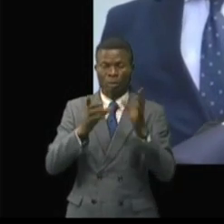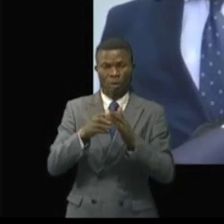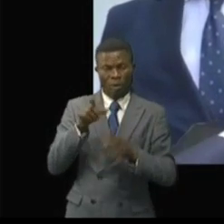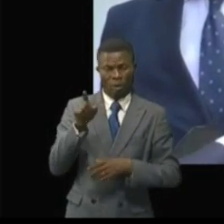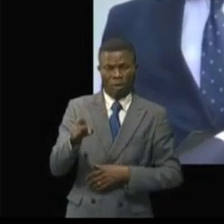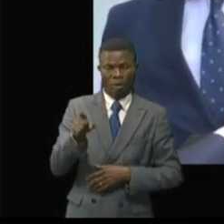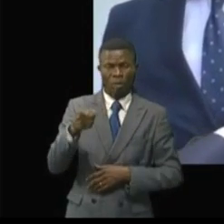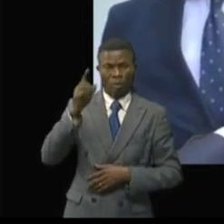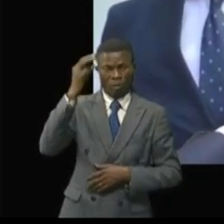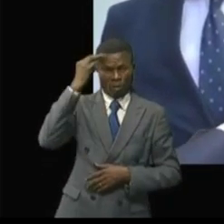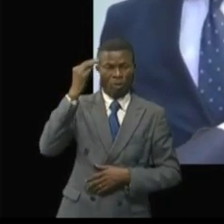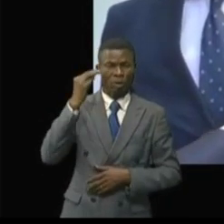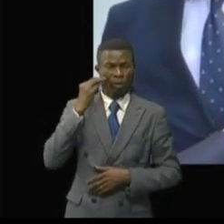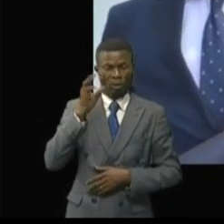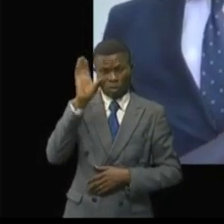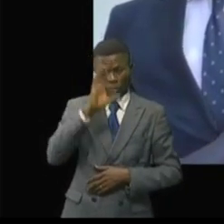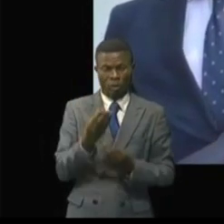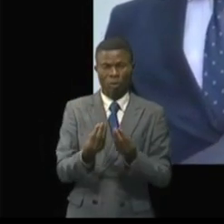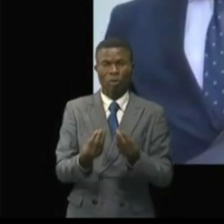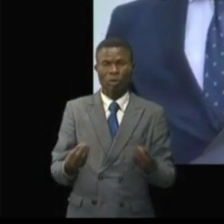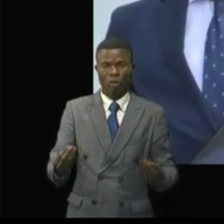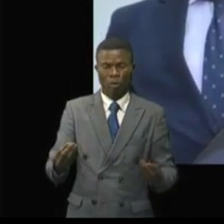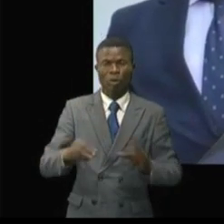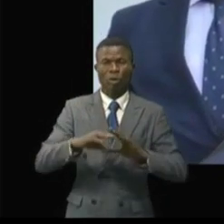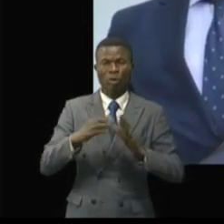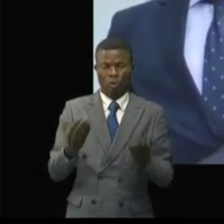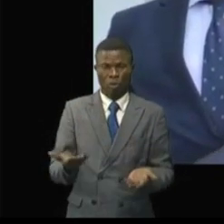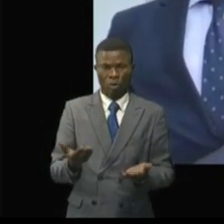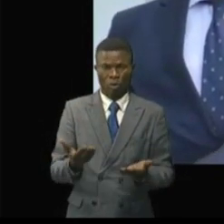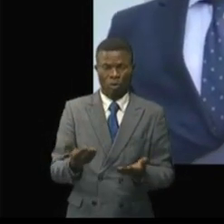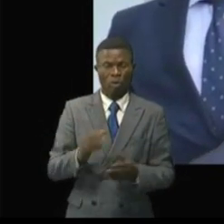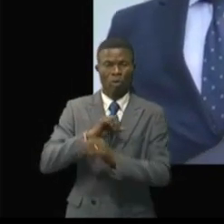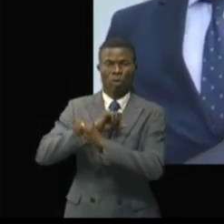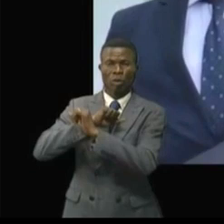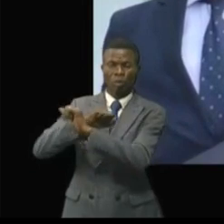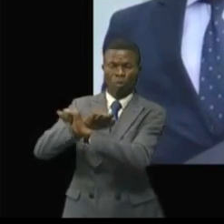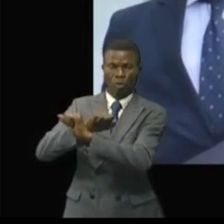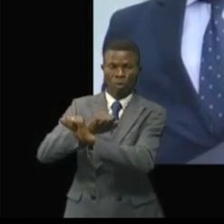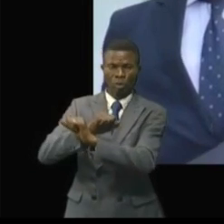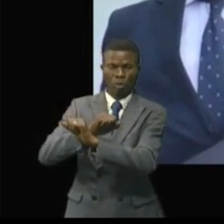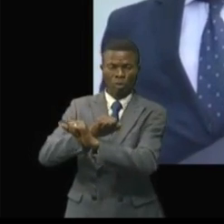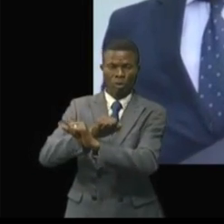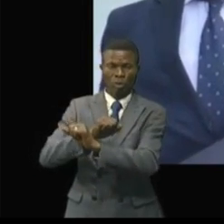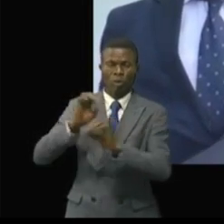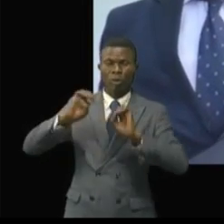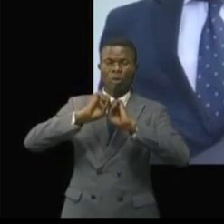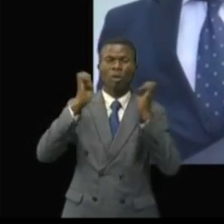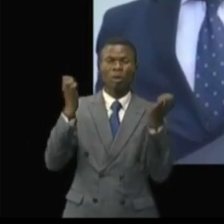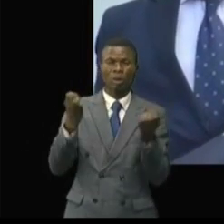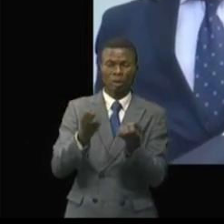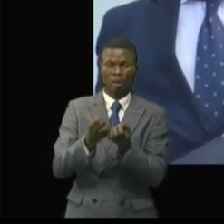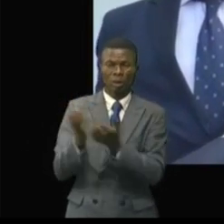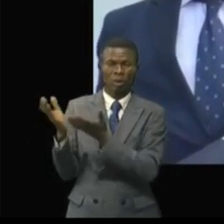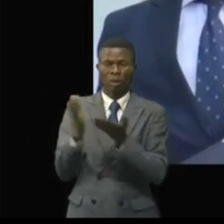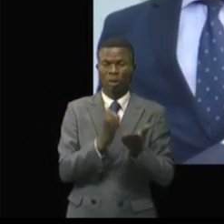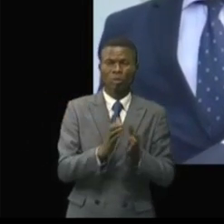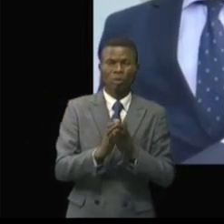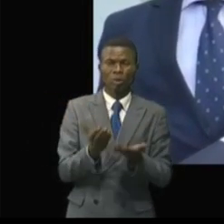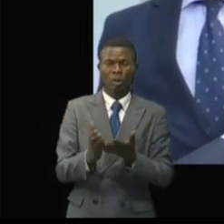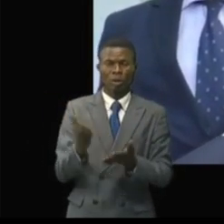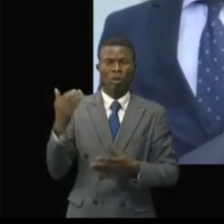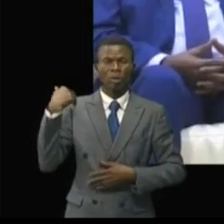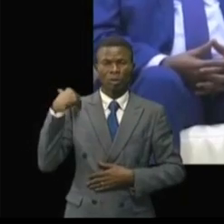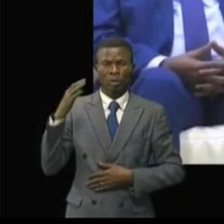lui pour voir comment est-ce qu'on peut protéger les entreprises du portefeuille de